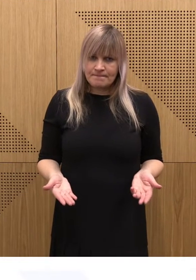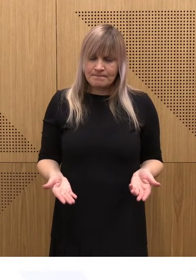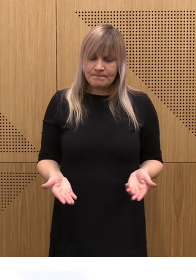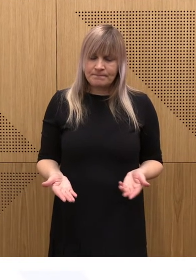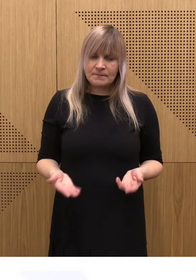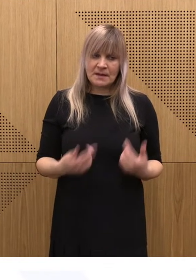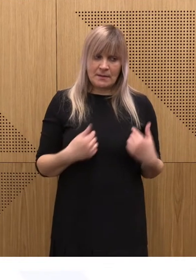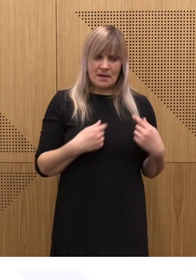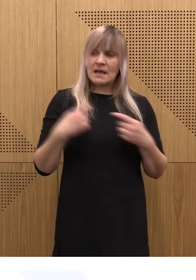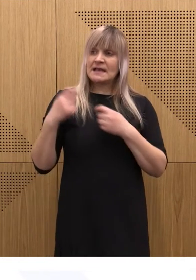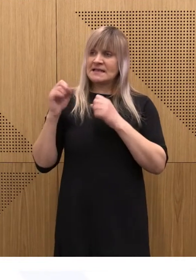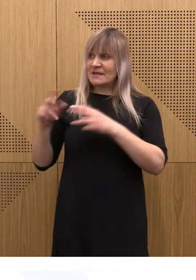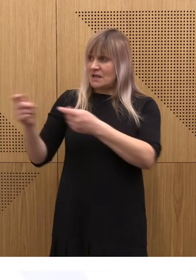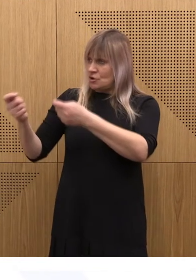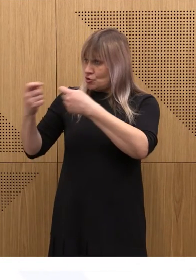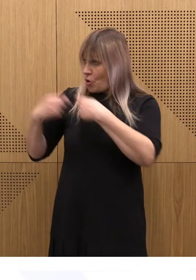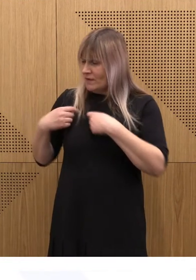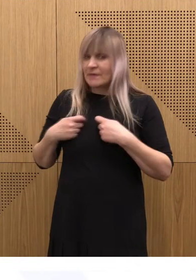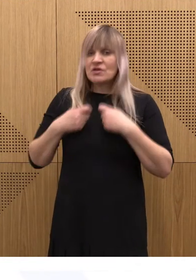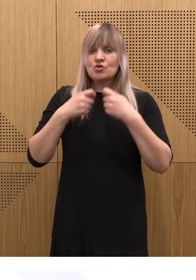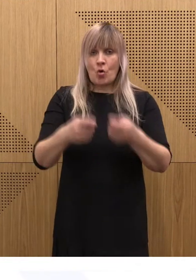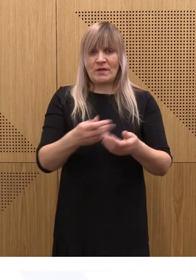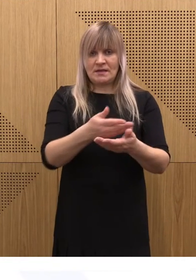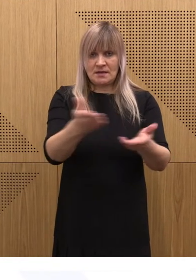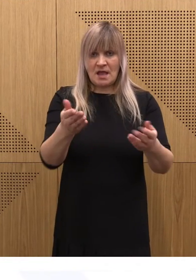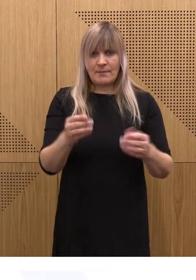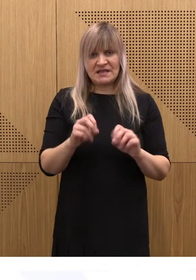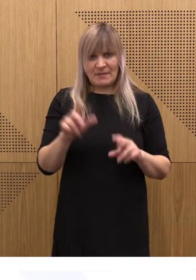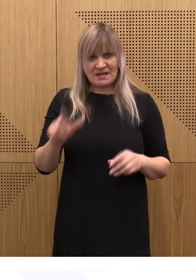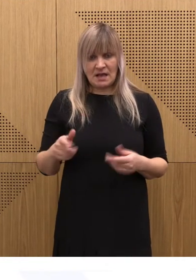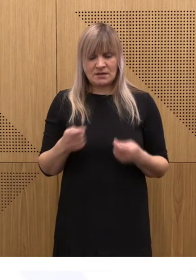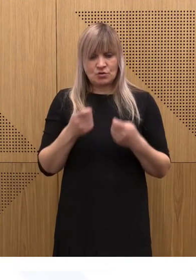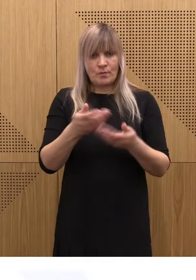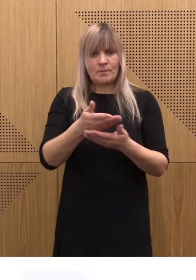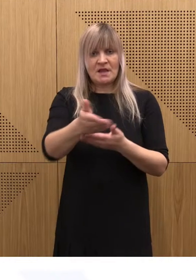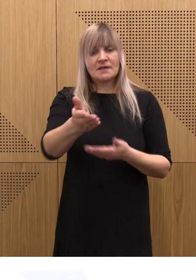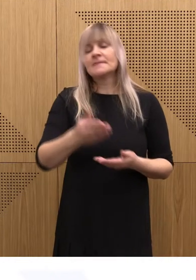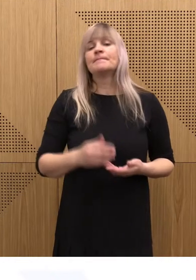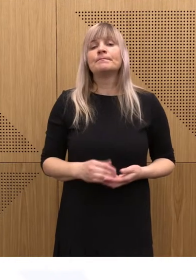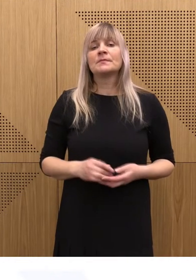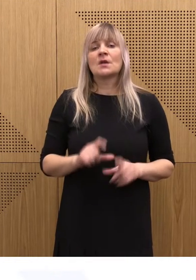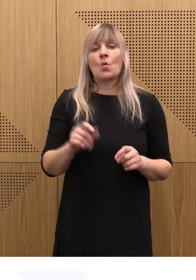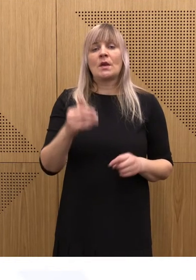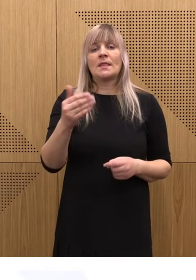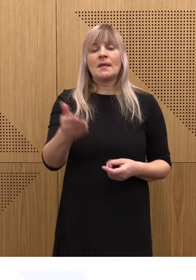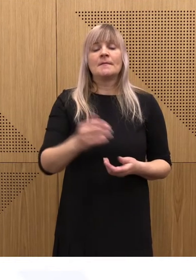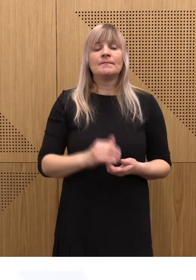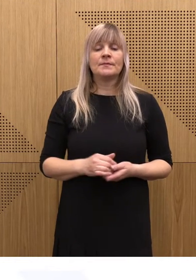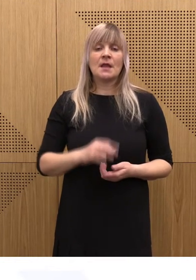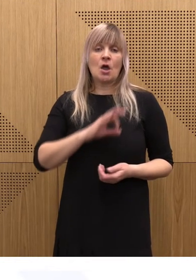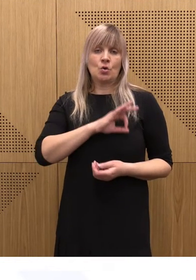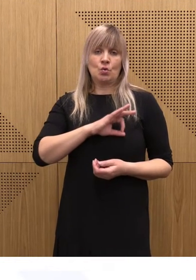meile on soovitavad eksperdid ja mida soovitavad ka haridusministeeriumi spetsialistid. Et juriidiliselt formaalselt